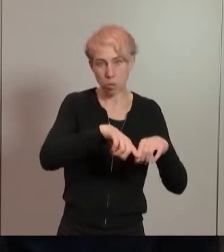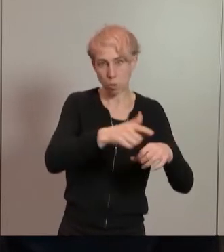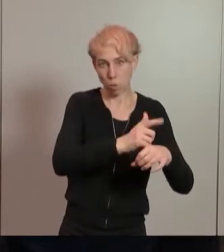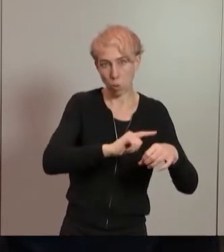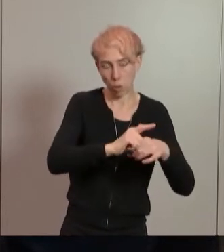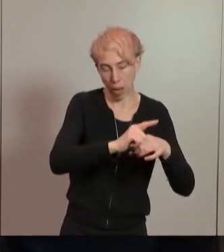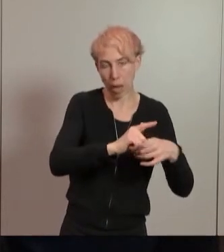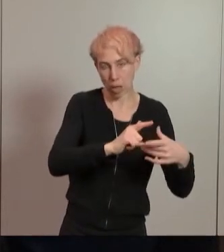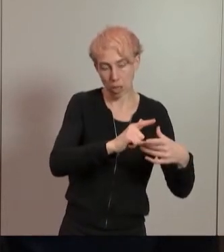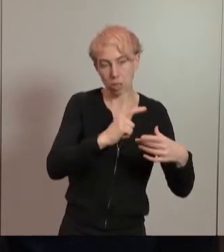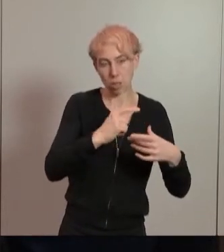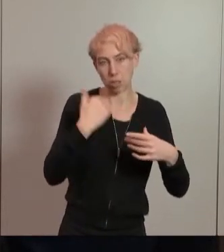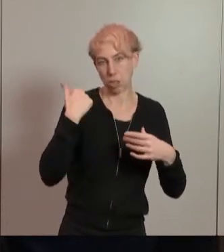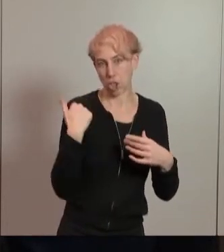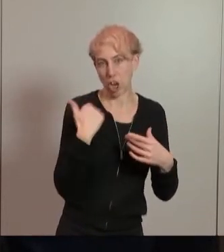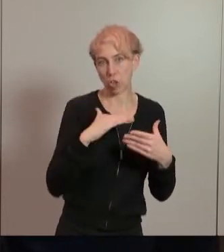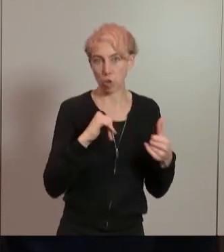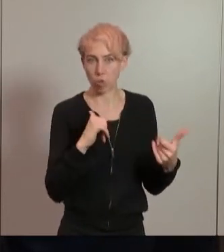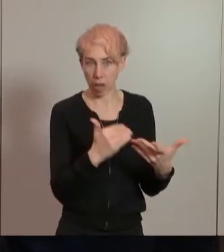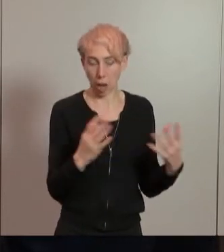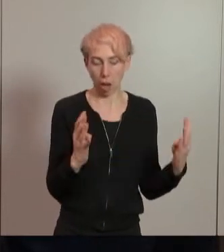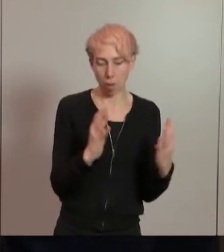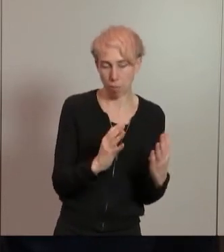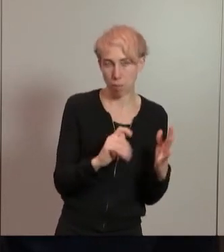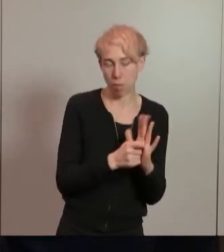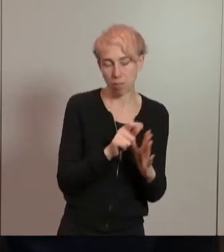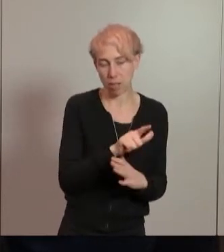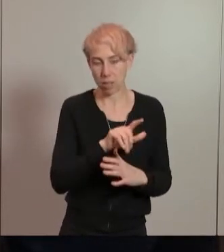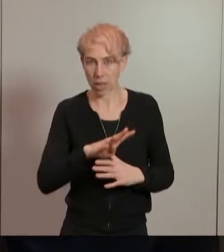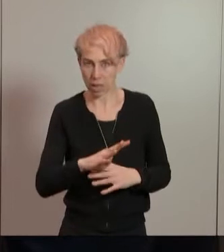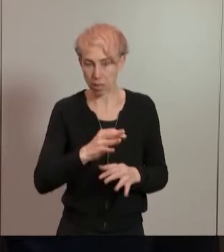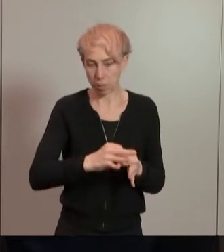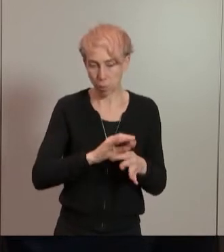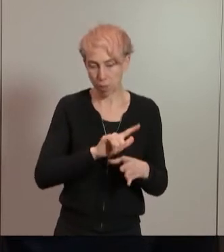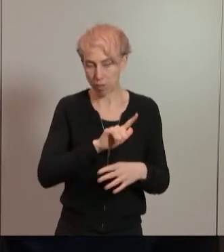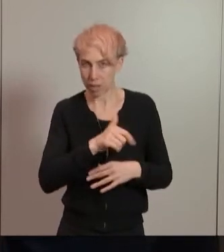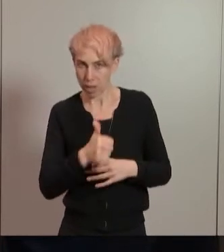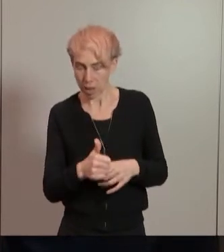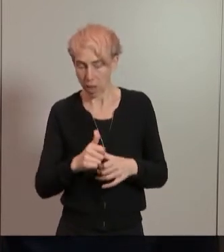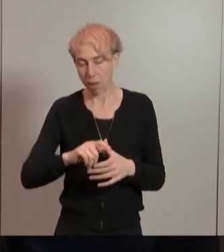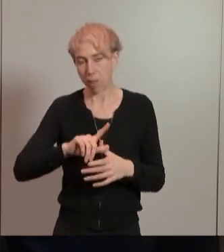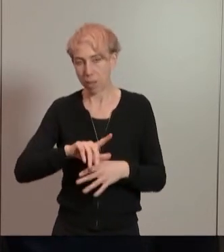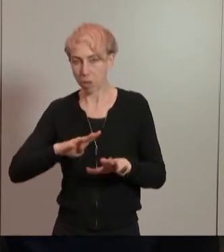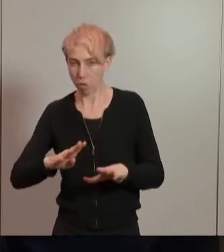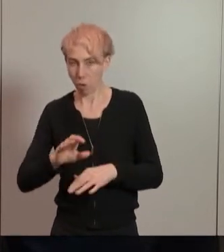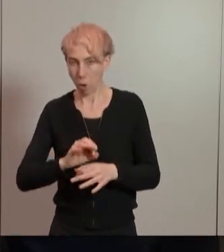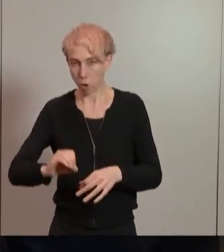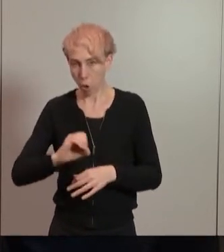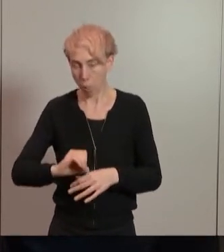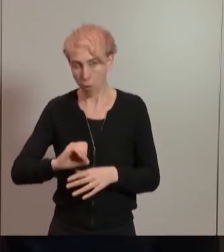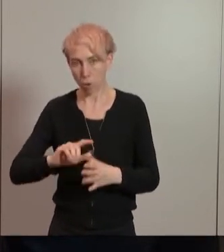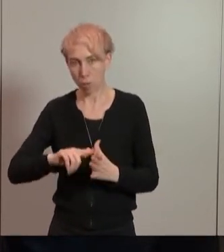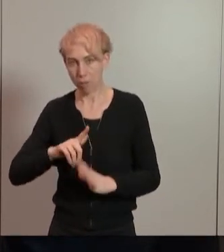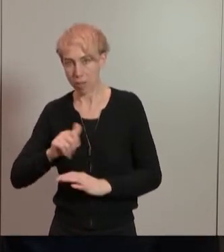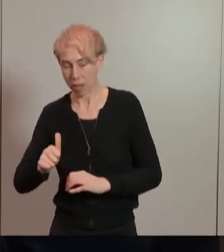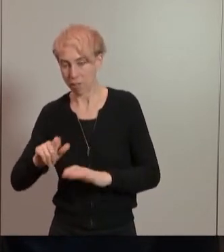la CLECT, s'est réunie pour débattre sur ces 2 sujets le 24 septembre 2021, le 29 octobre 2021 et le 26